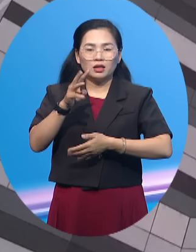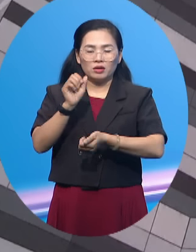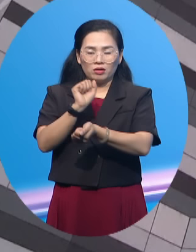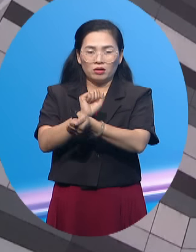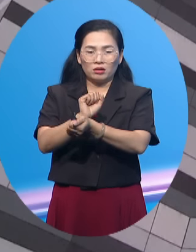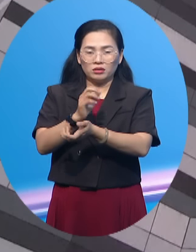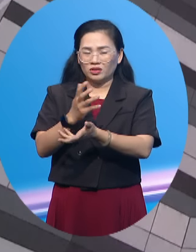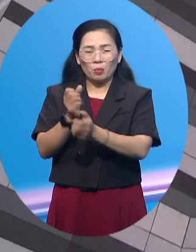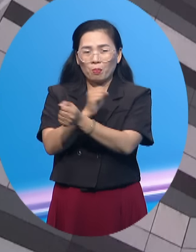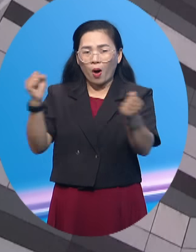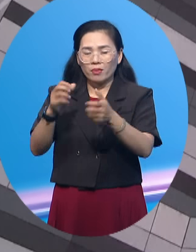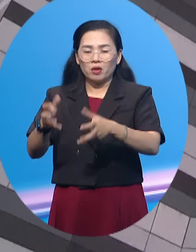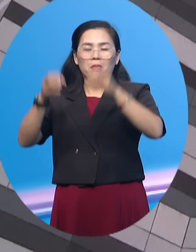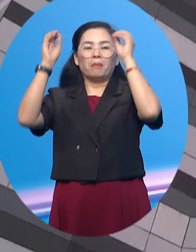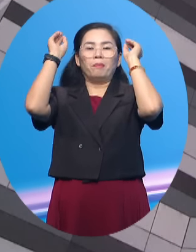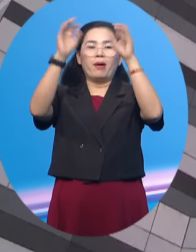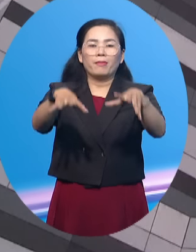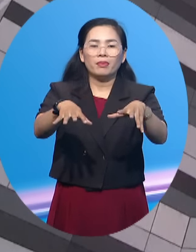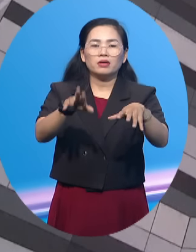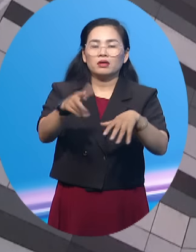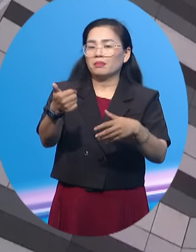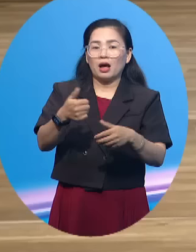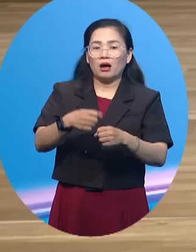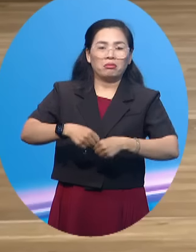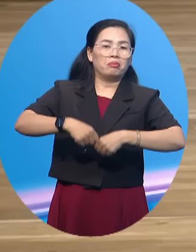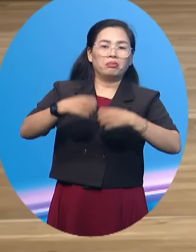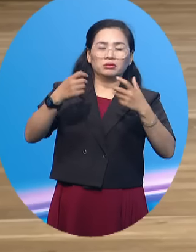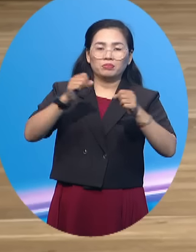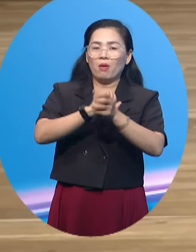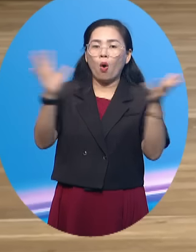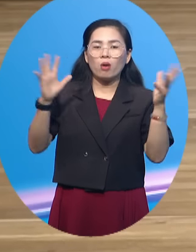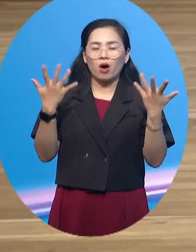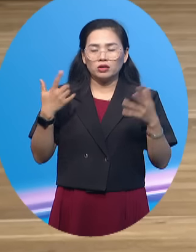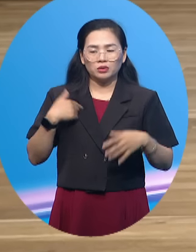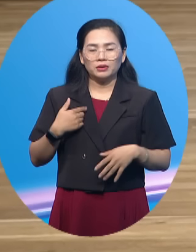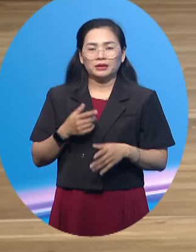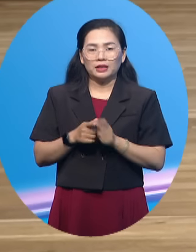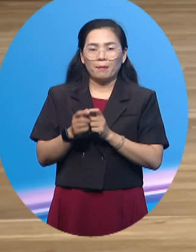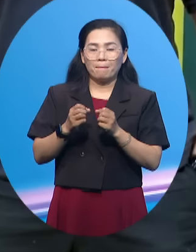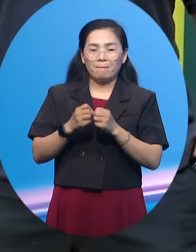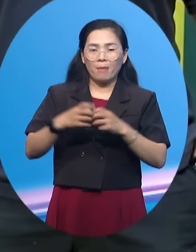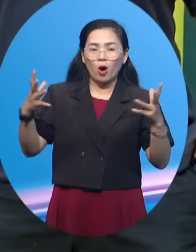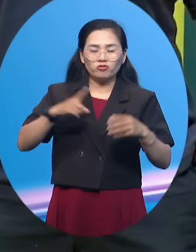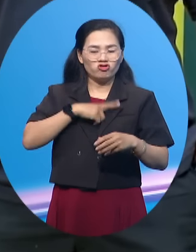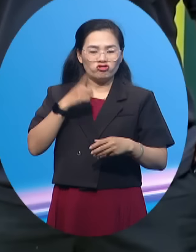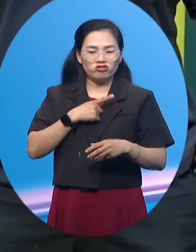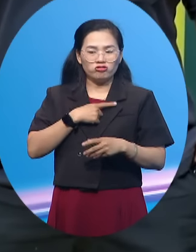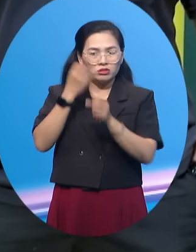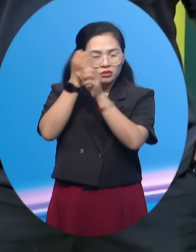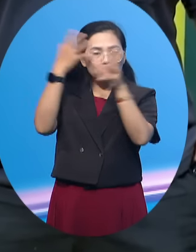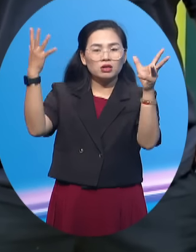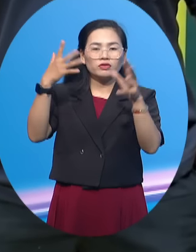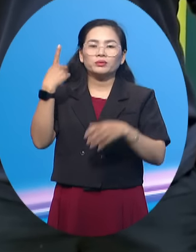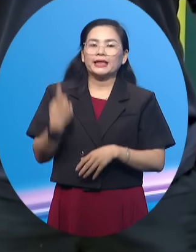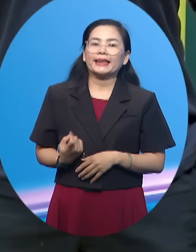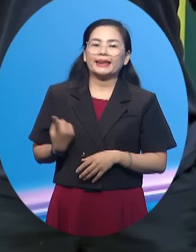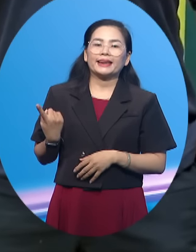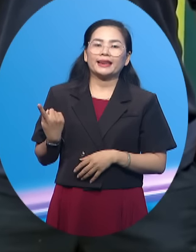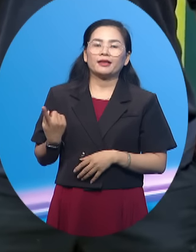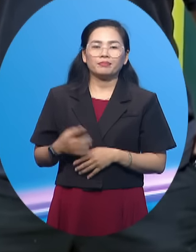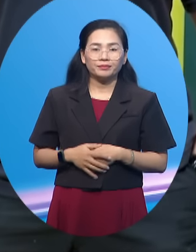thể về phía tòa án tối cao nhưng không gây ra thiệt hại nào. Người này sau đó đã kích nổ một quả bom tự chế và tử vong. Trong khi